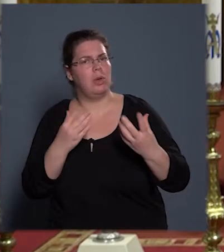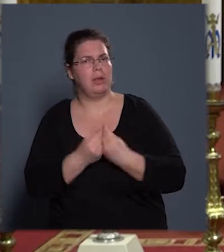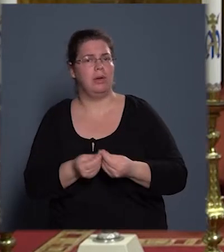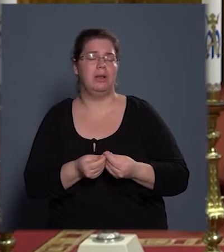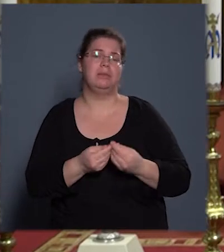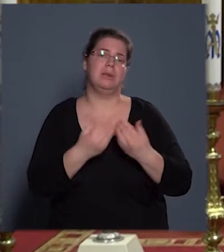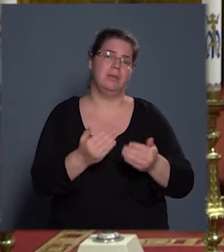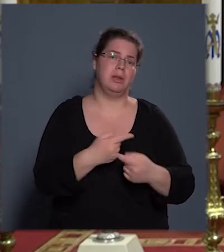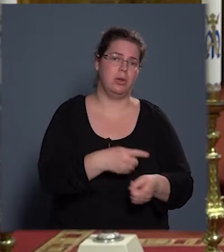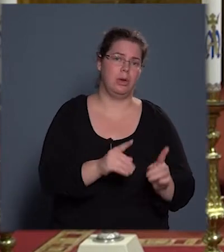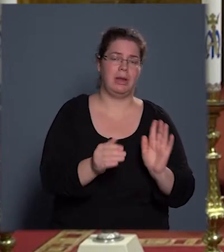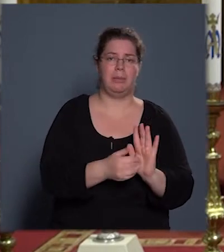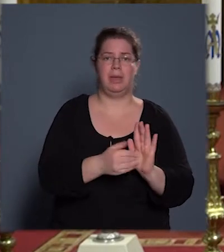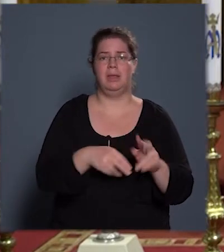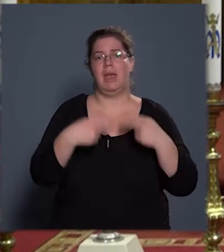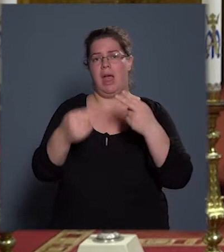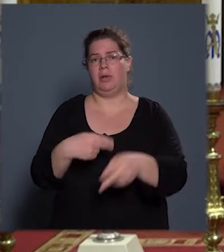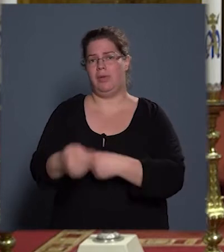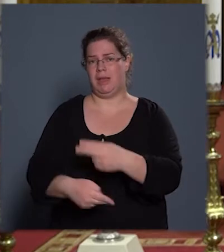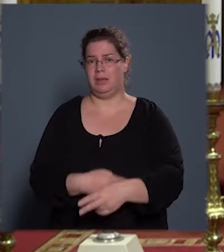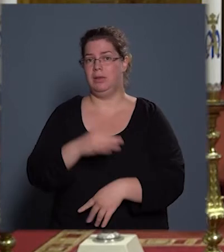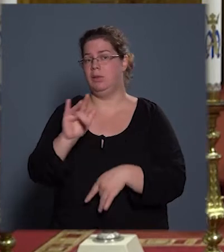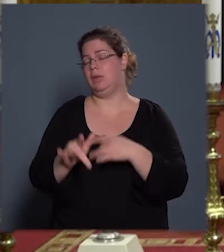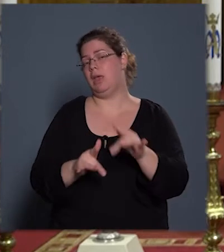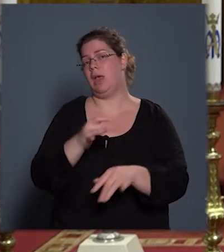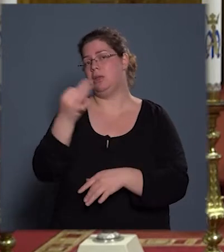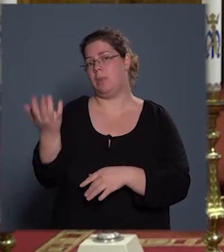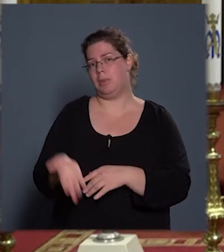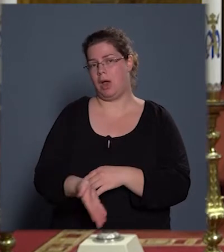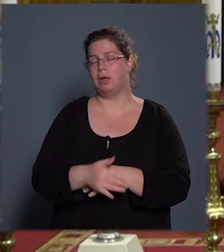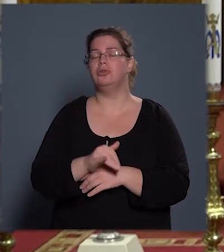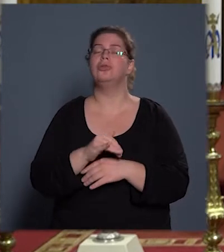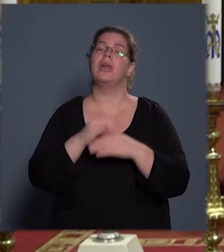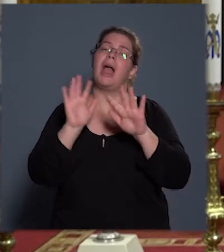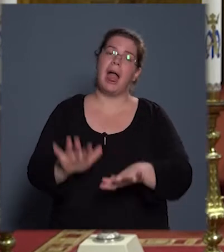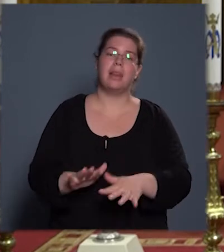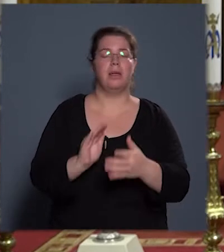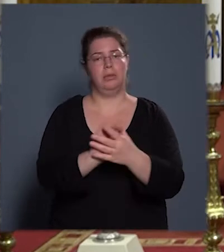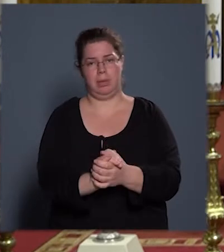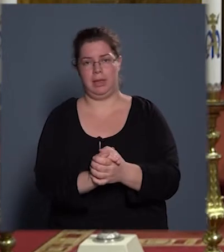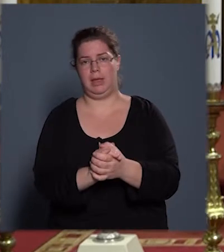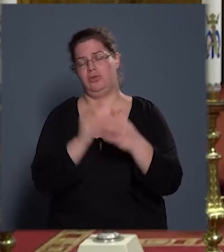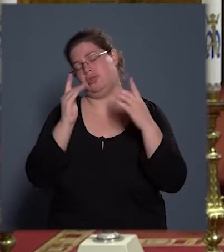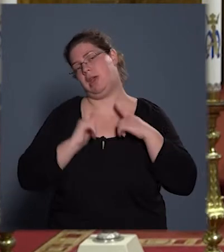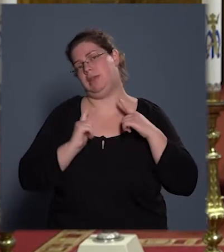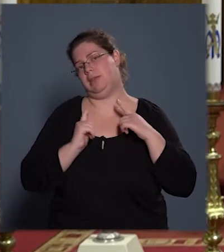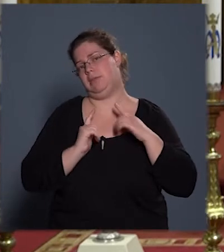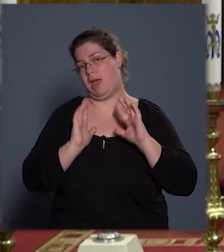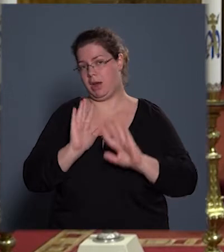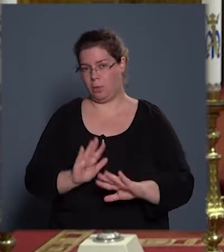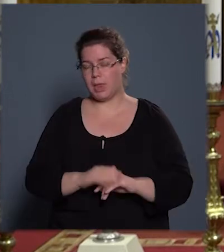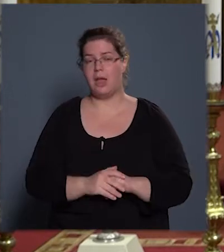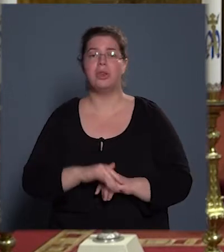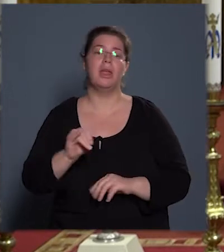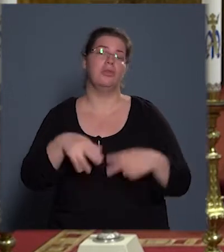Önöknek még az elkövetkezendő pár napra is áldott, békés adventi várakozást,